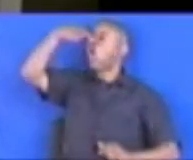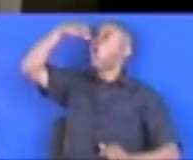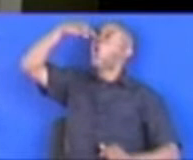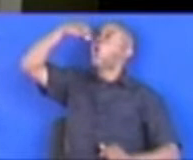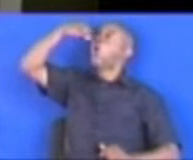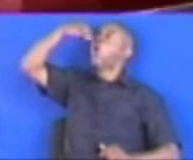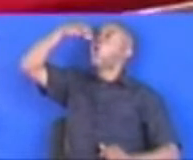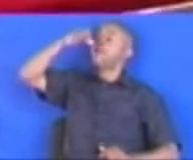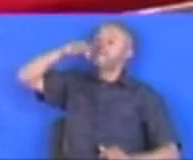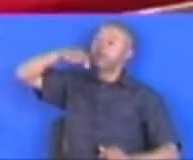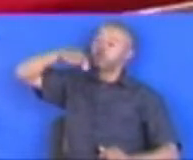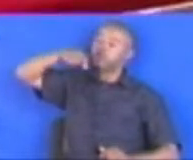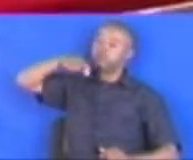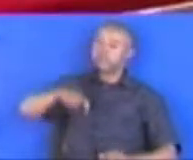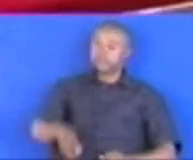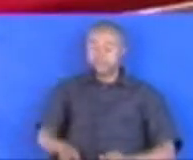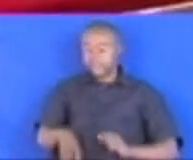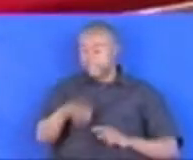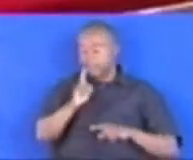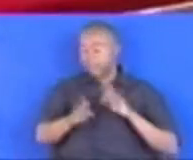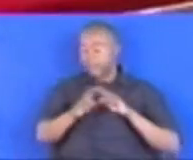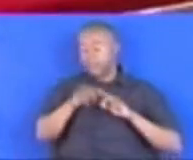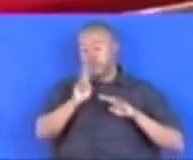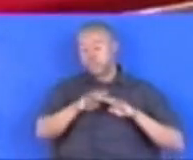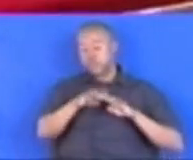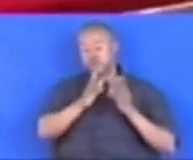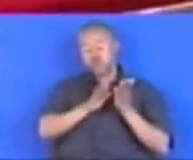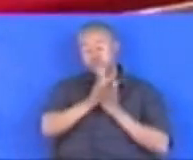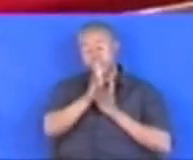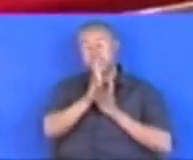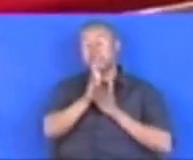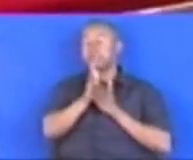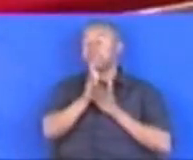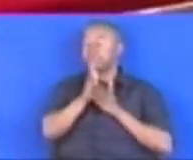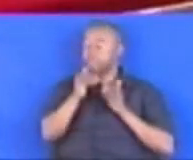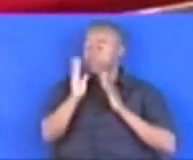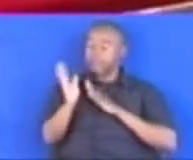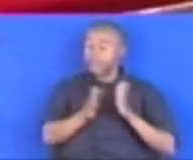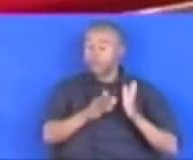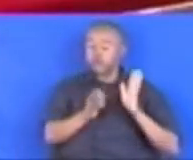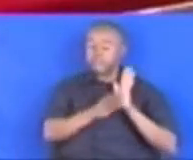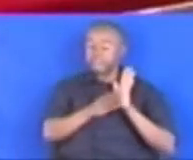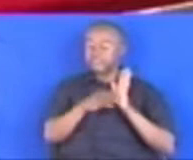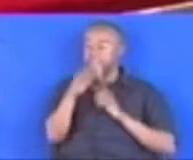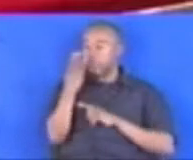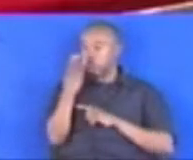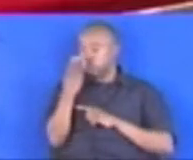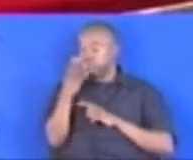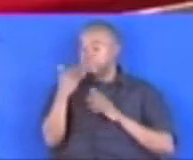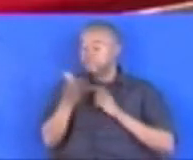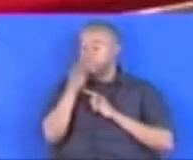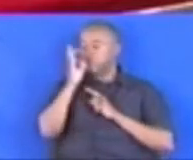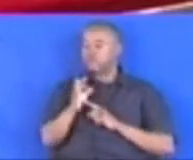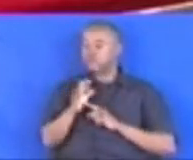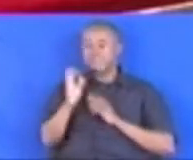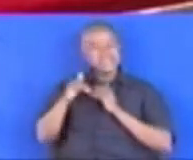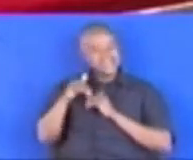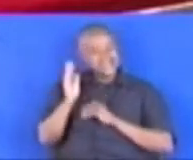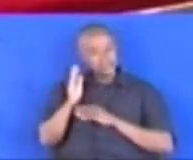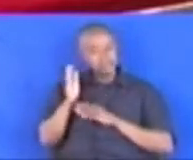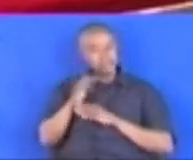haya. Mapambano ya ukimwi kupitia utekelezaji wa mpango wa 93 yalifanikiwa vizuri katika 90 zote